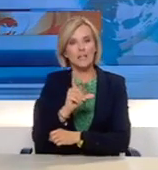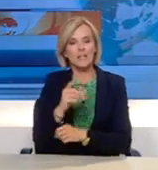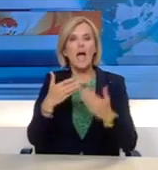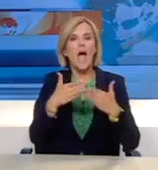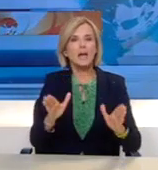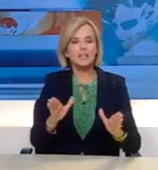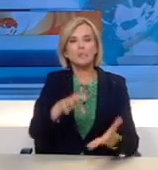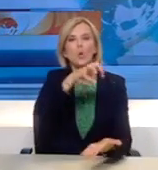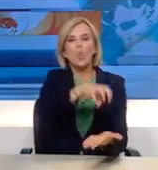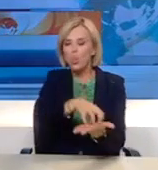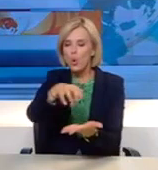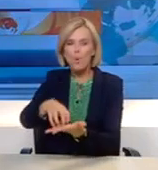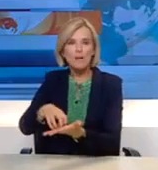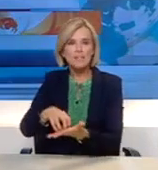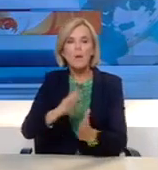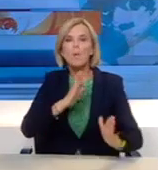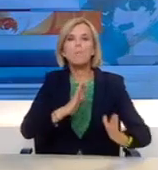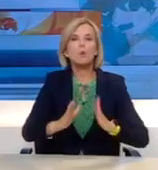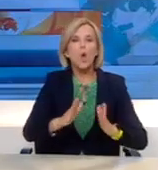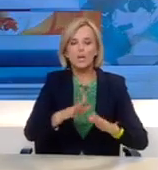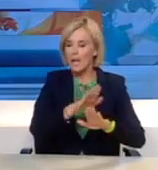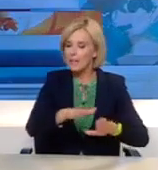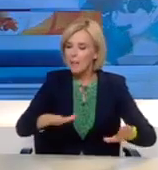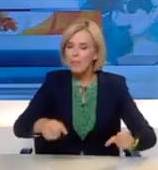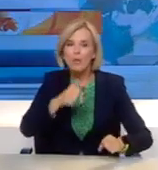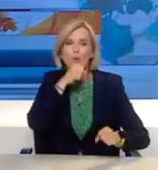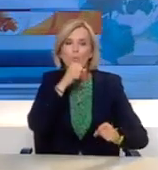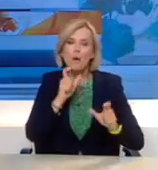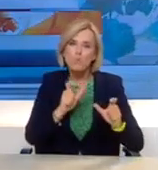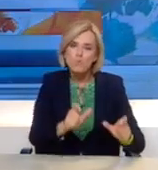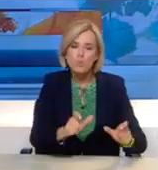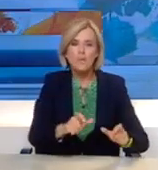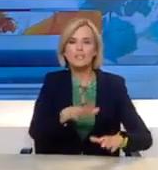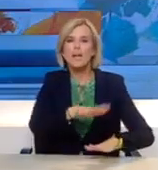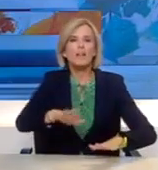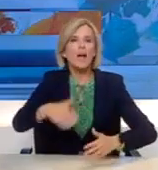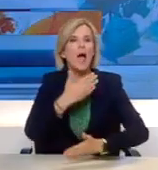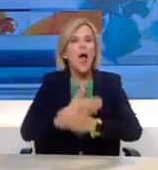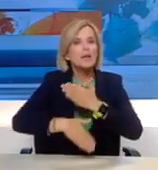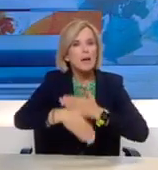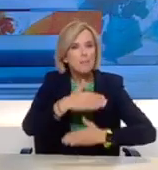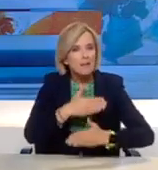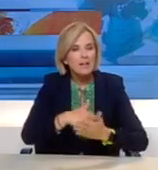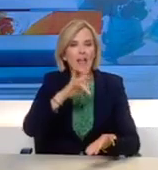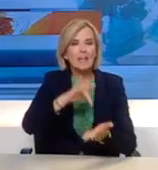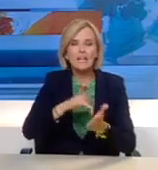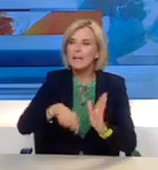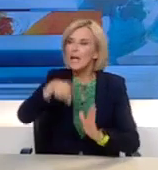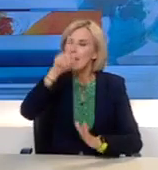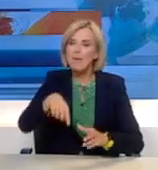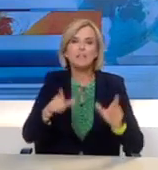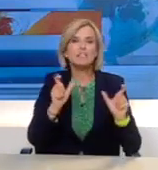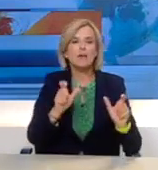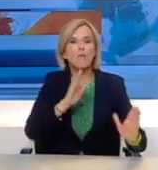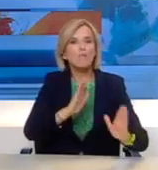παιδιά, ηλικιωμένους και άτομα με αναπηρίες. Δίνεται δηλαδή δυνατότητα από αύριο να επαναλειτουργήσουν τα κέντρα διημέρευσης και ημερήσιας φροντίδας